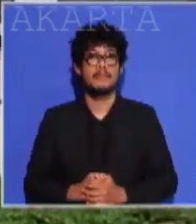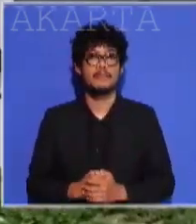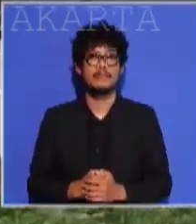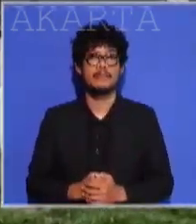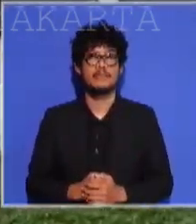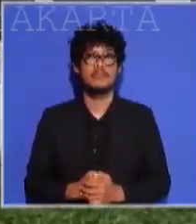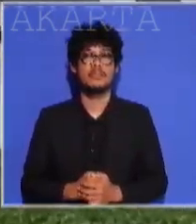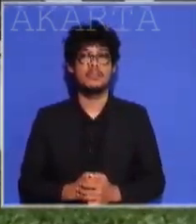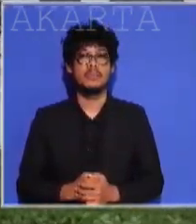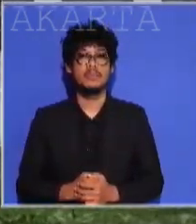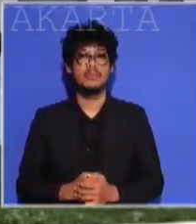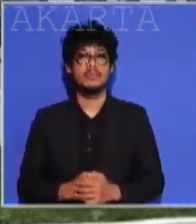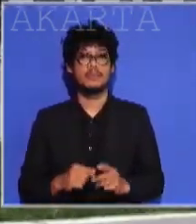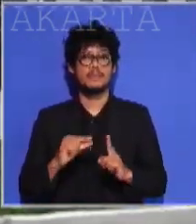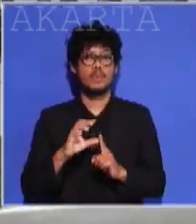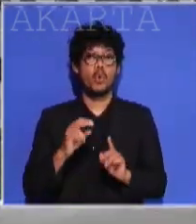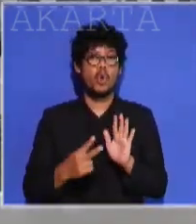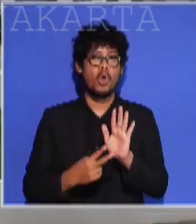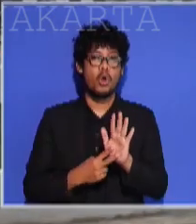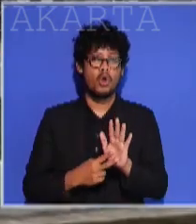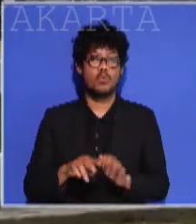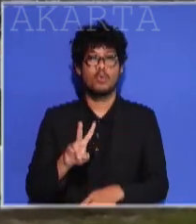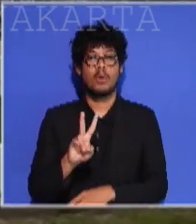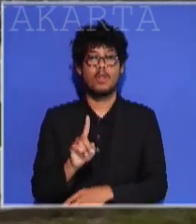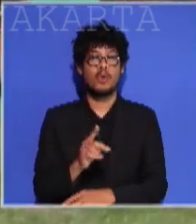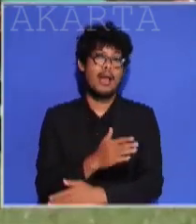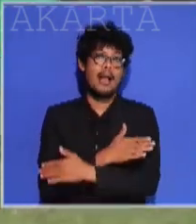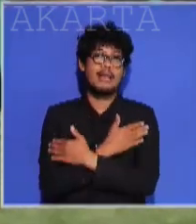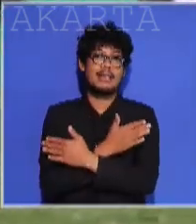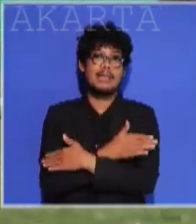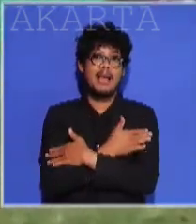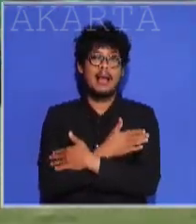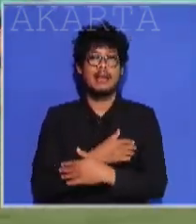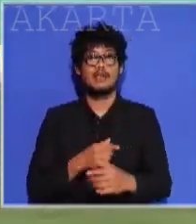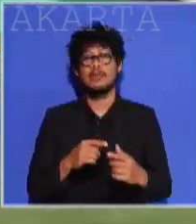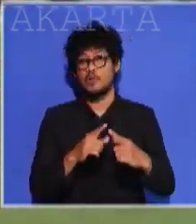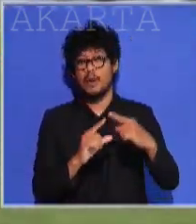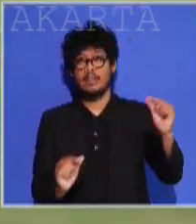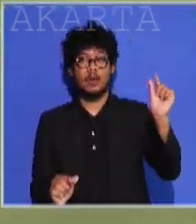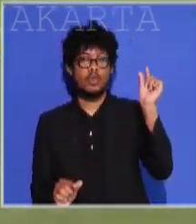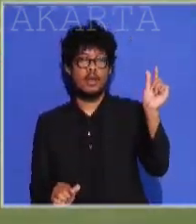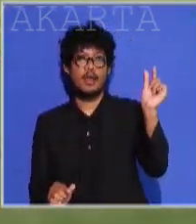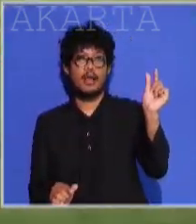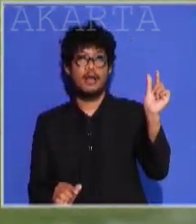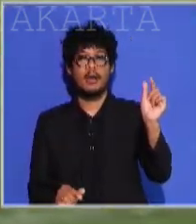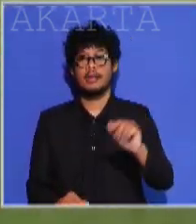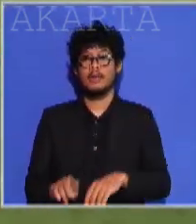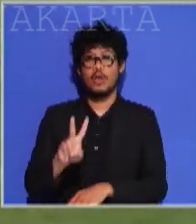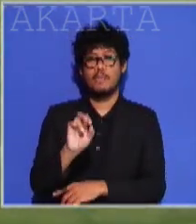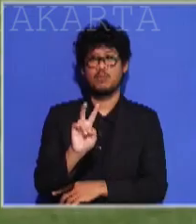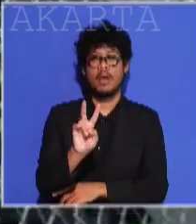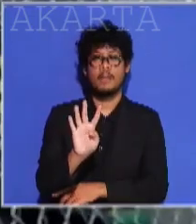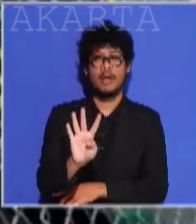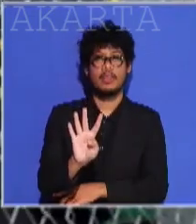Perhelatan Pekan Olahraga Nasional PON ke-21 di Aceh dan Sumatera Utara tahun 2024 yang dihadiri ribuan duta olahraga